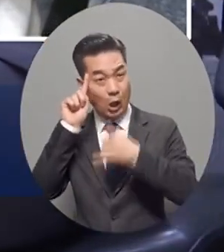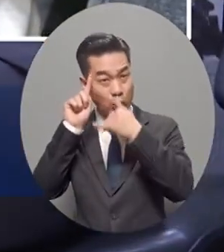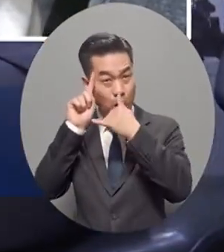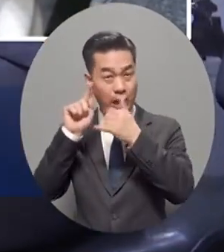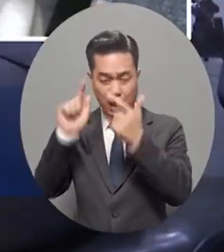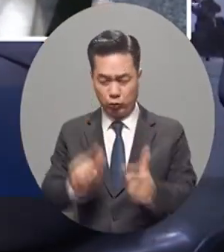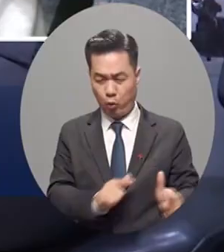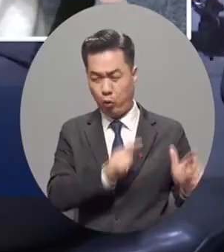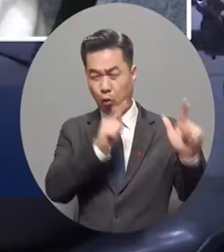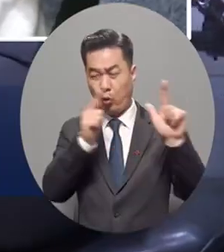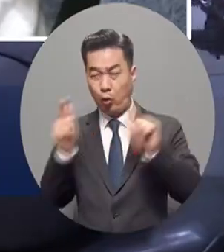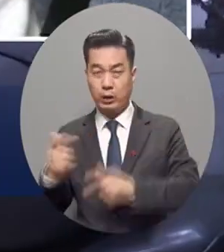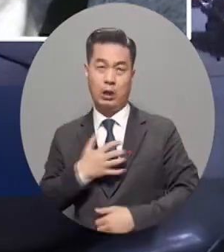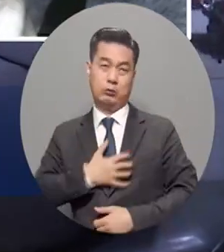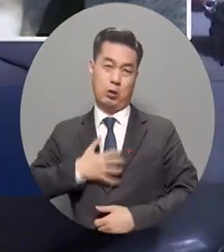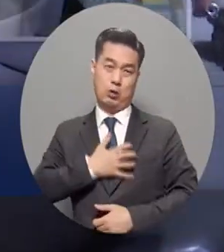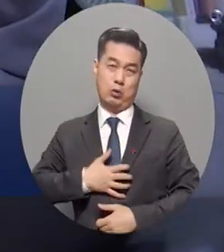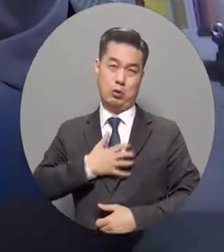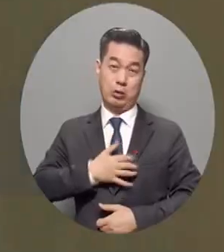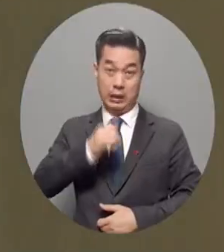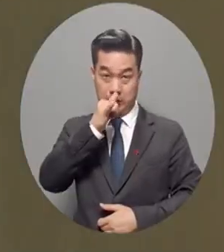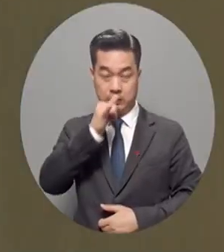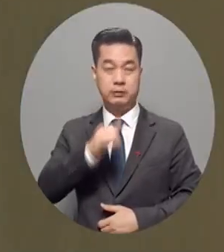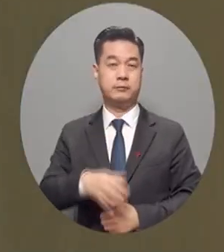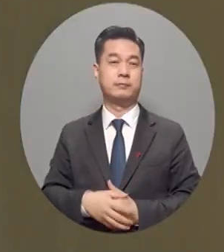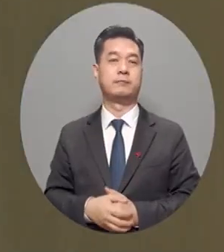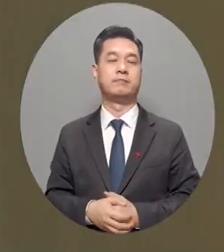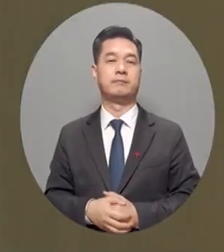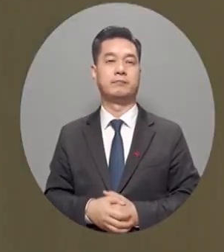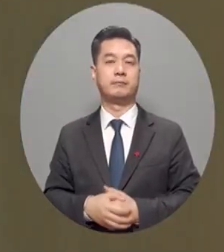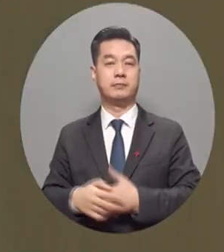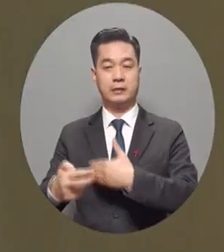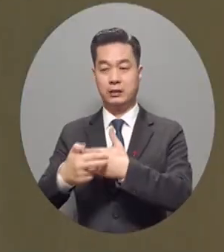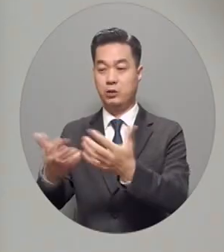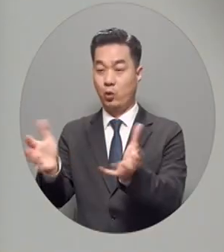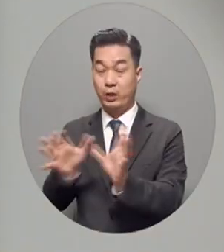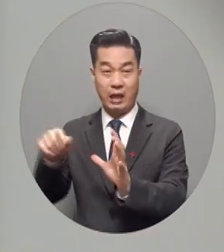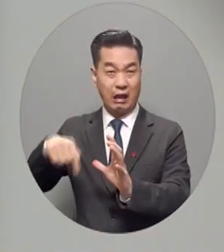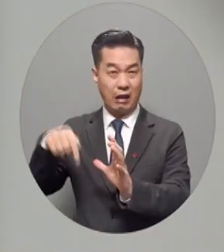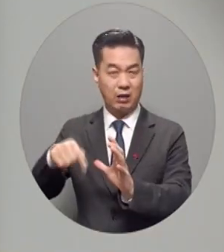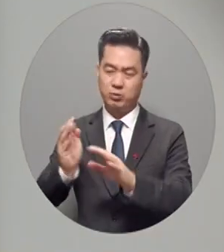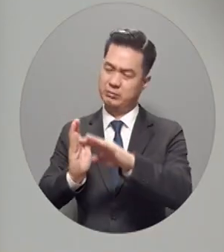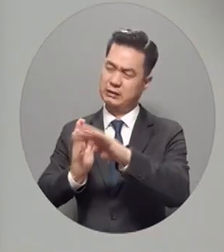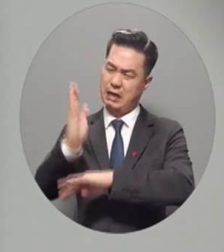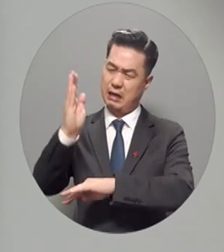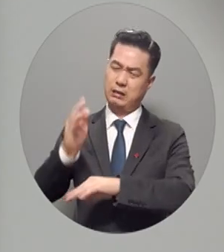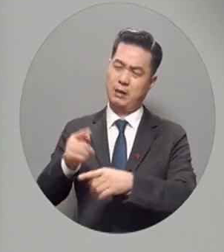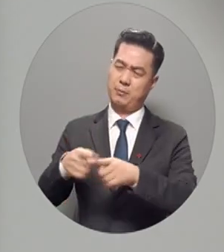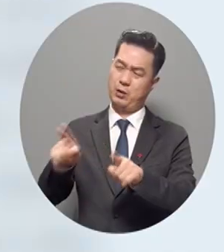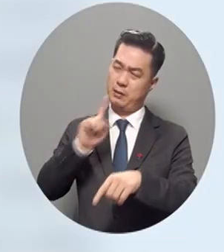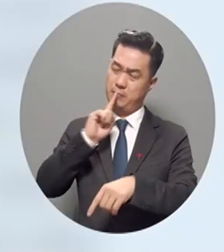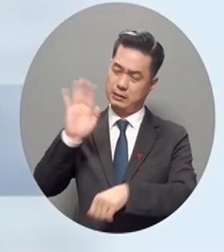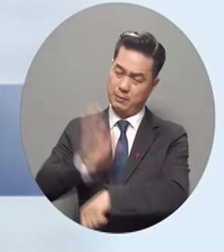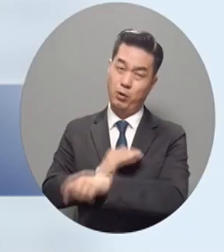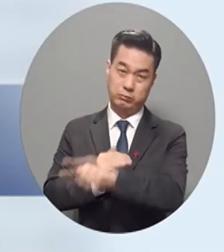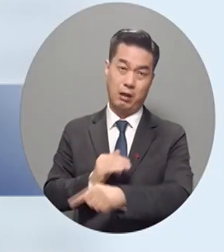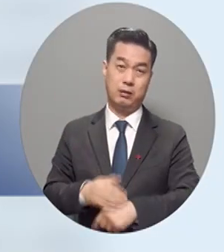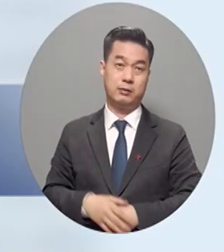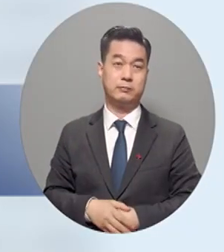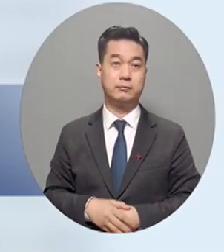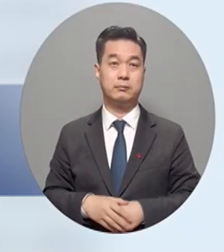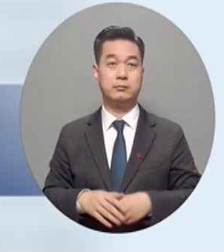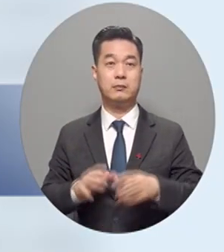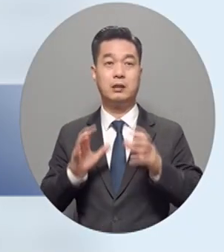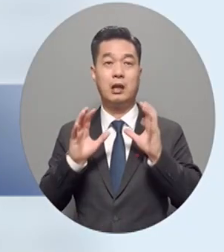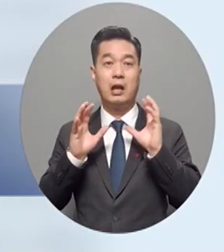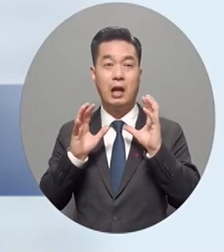종일 신경을 쓰고 있는 상태라고 보시면 돼요. 의료계 내에서도 지나치다는 평가가 나왔습니다. 어린 엄마들,